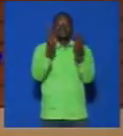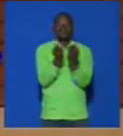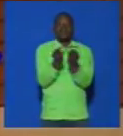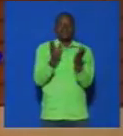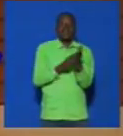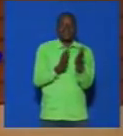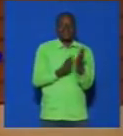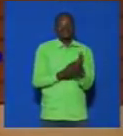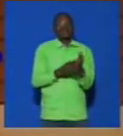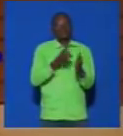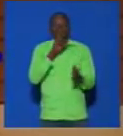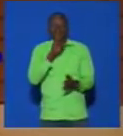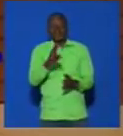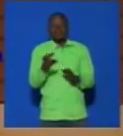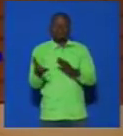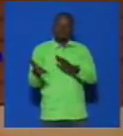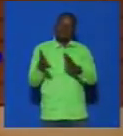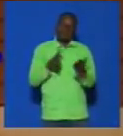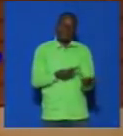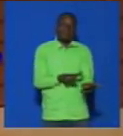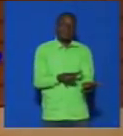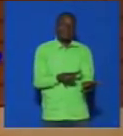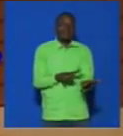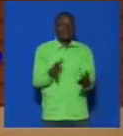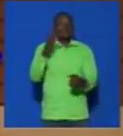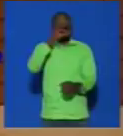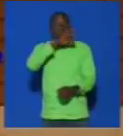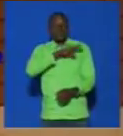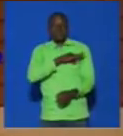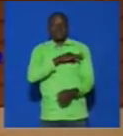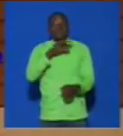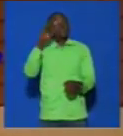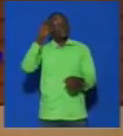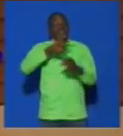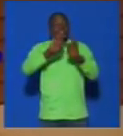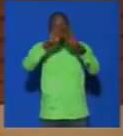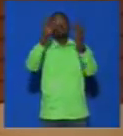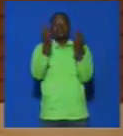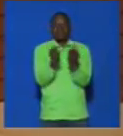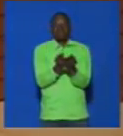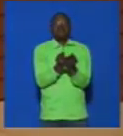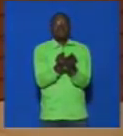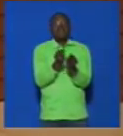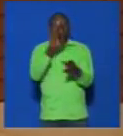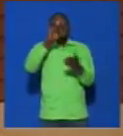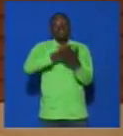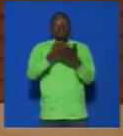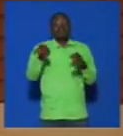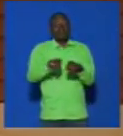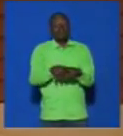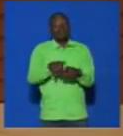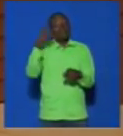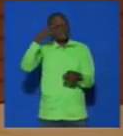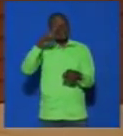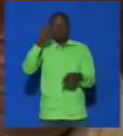écoles classiques sont en train de mourir au profit des foyers coranique et si tel est le cas est ce qui ne serait pas